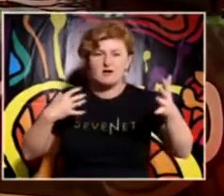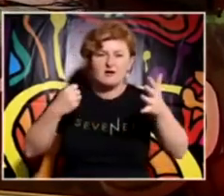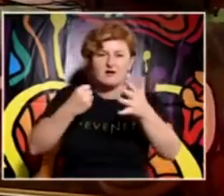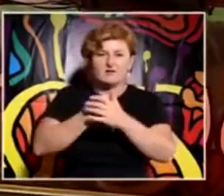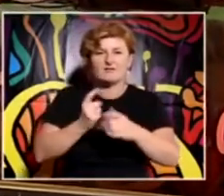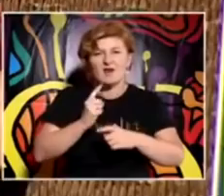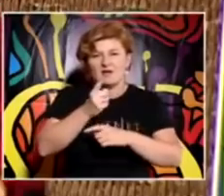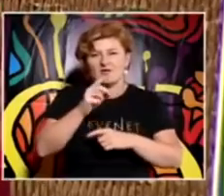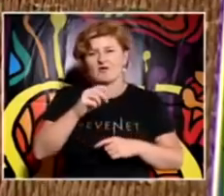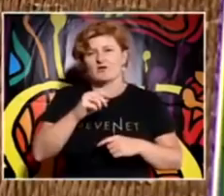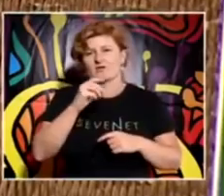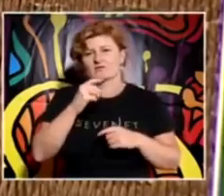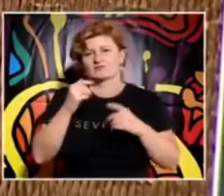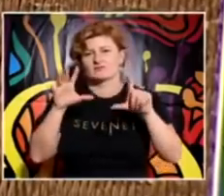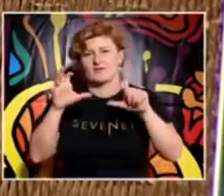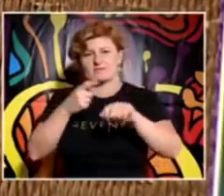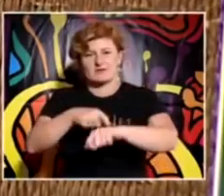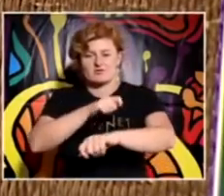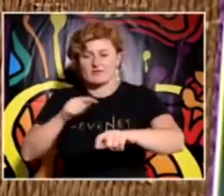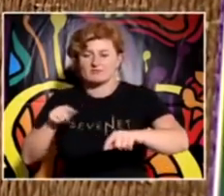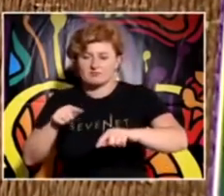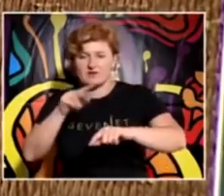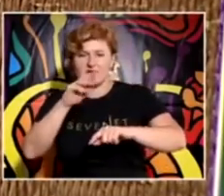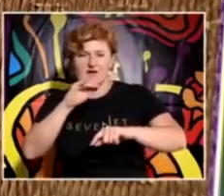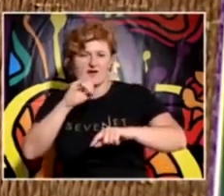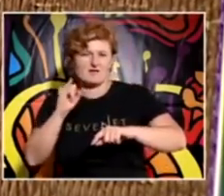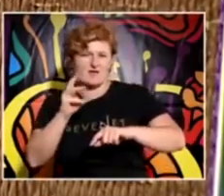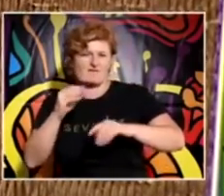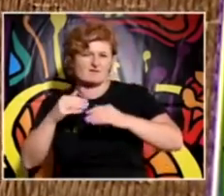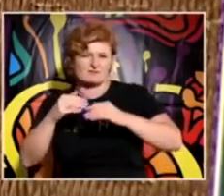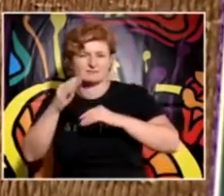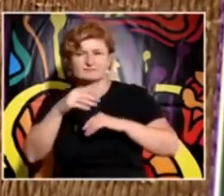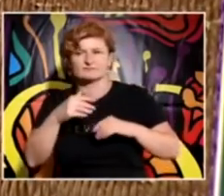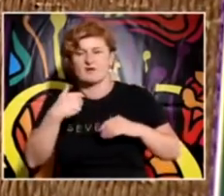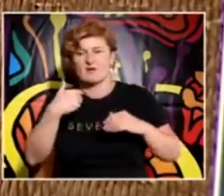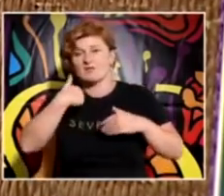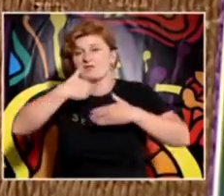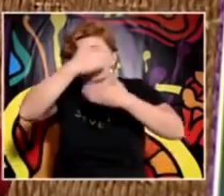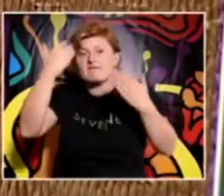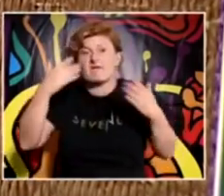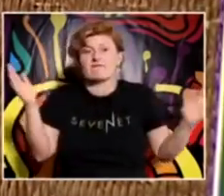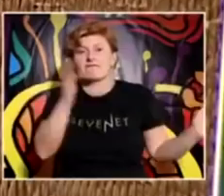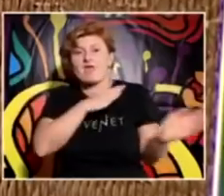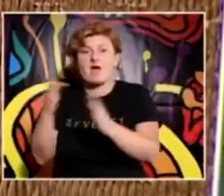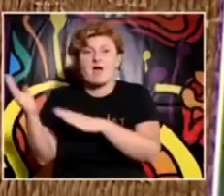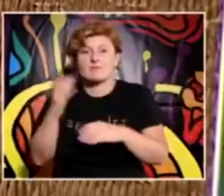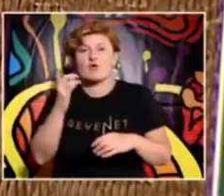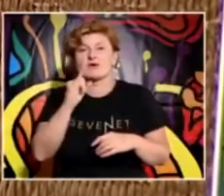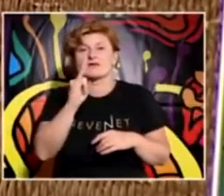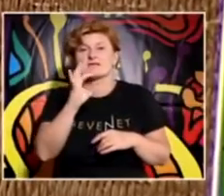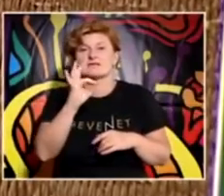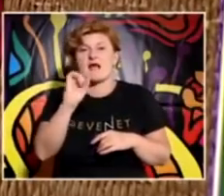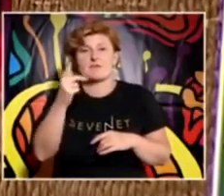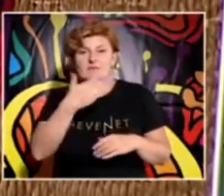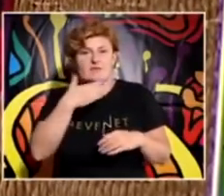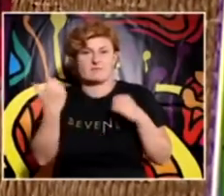od Reykjaviku się nie da, bo to jest jakieś chyba 700 kilometrów. Nie wiedziałam, że wiatr wieje, bo na Islandii nie ma drzew. To jest pierwszy